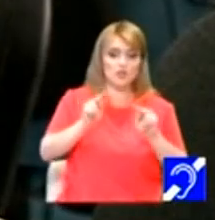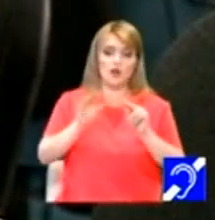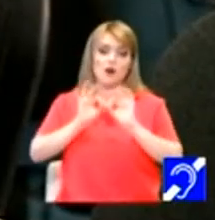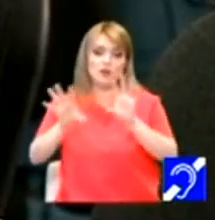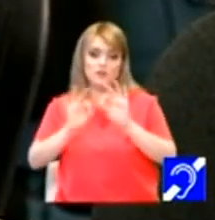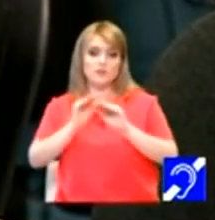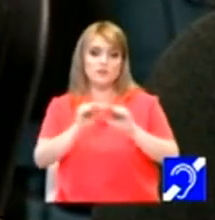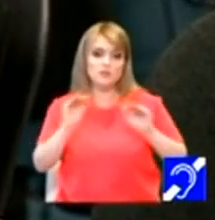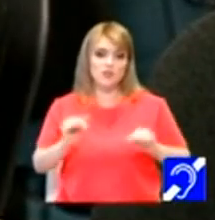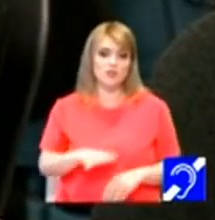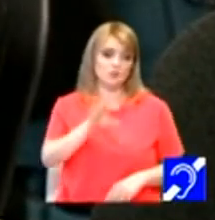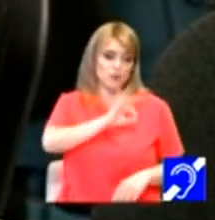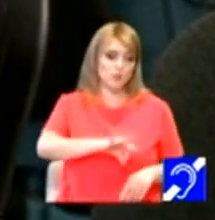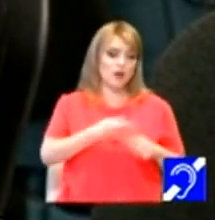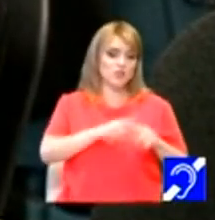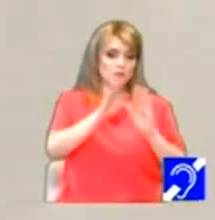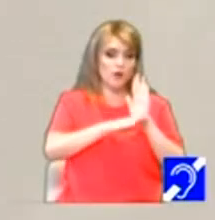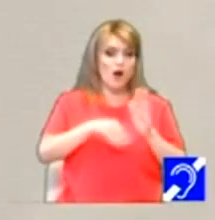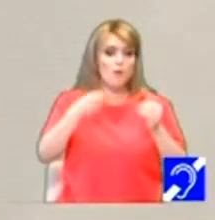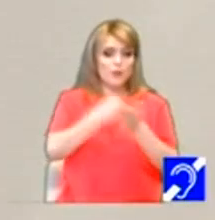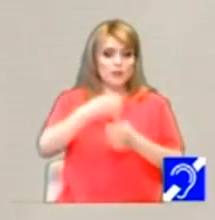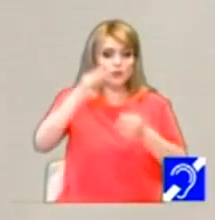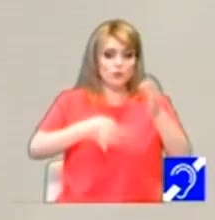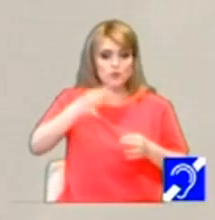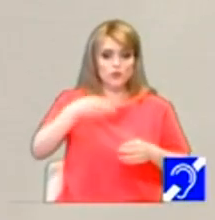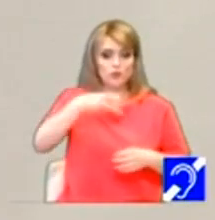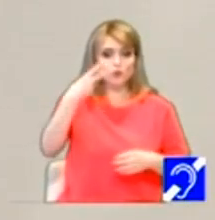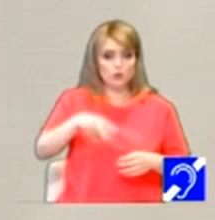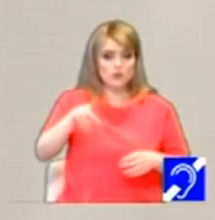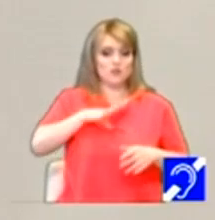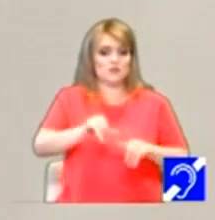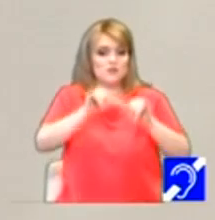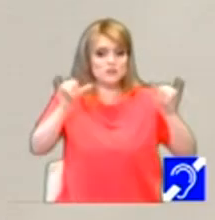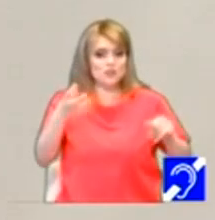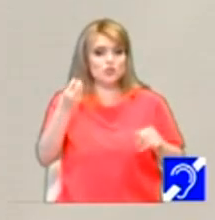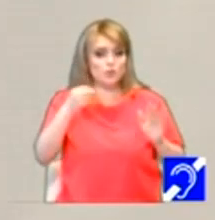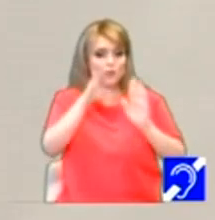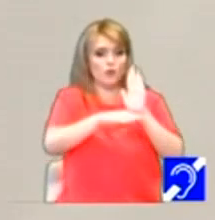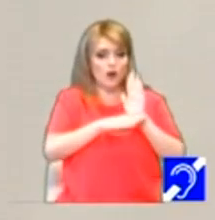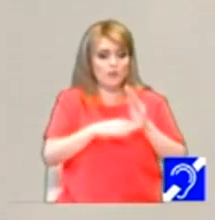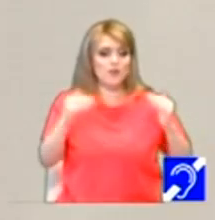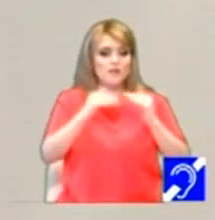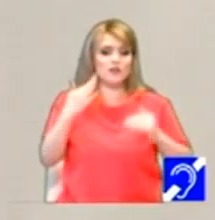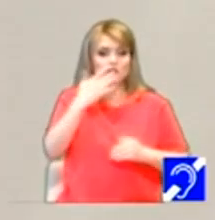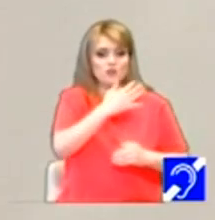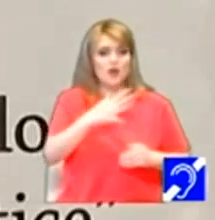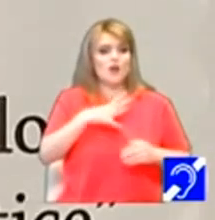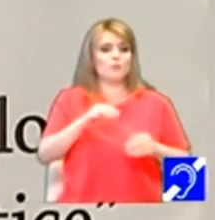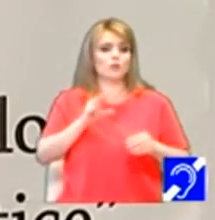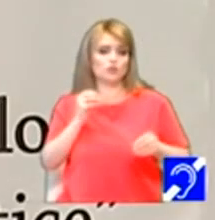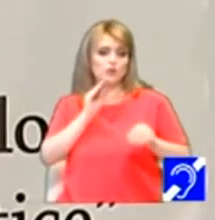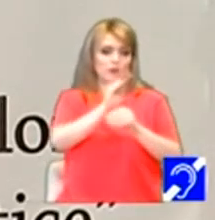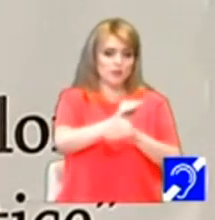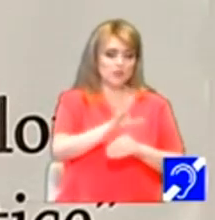utilizare a aplicațiilor Google. Până în toamna anului 2020, Ministerul va extinde programul de formare la nivel național și va asigura instruiri etapizate